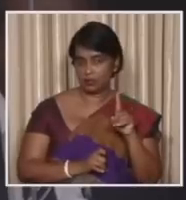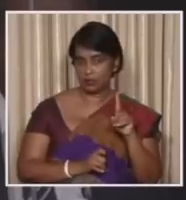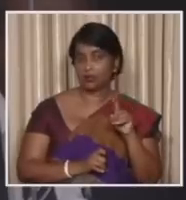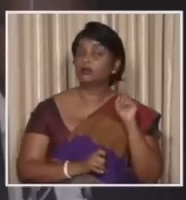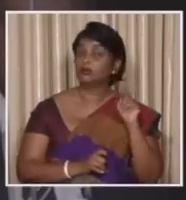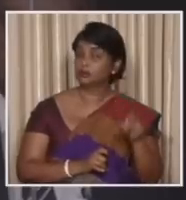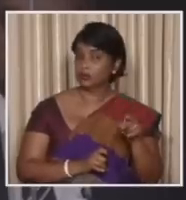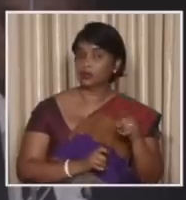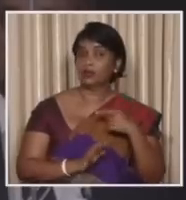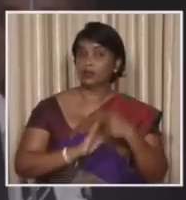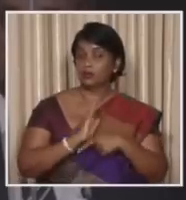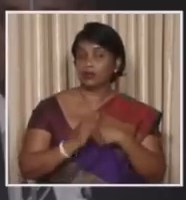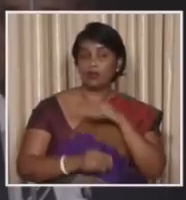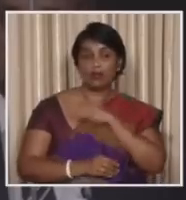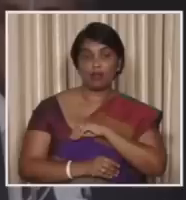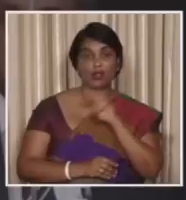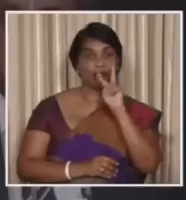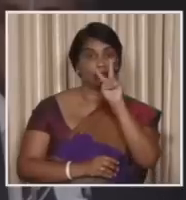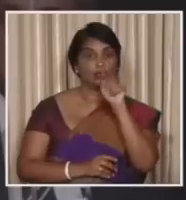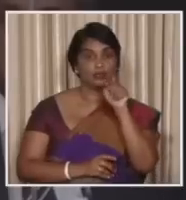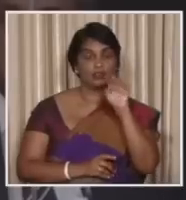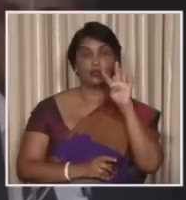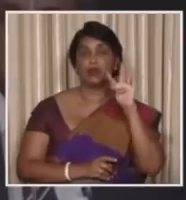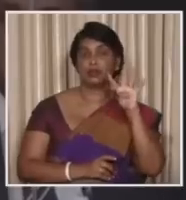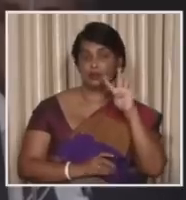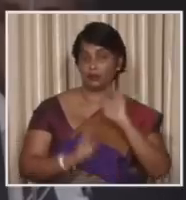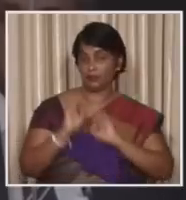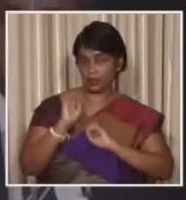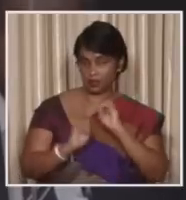एक दलदेशी आदाय में दिखाई दसम हतर का प्रतिशत